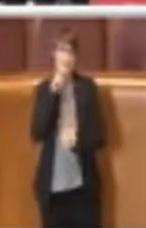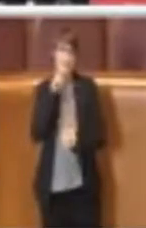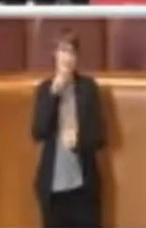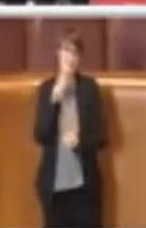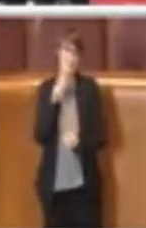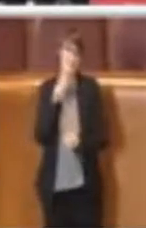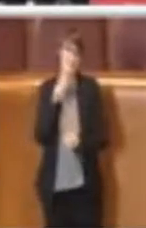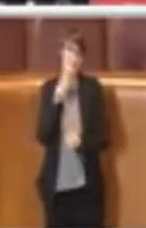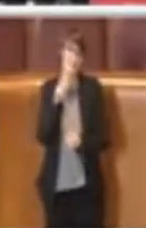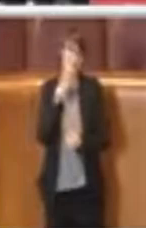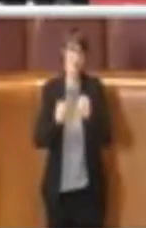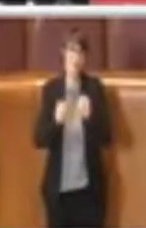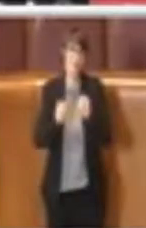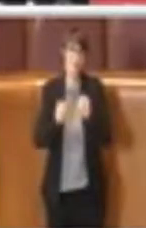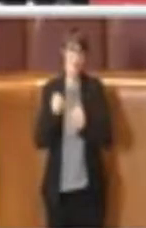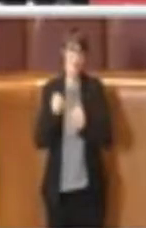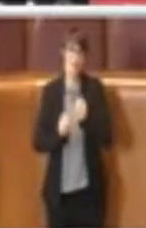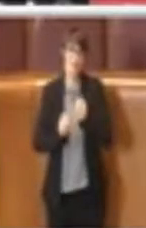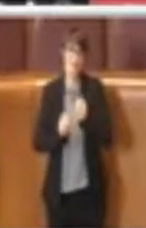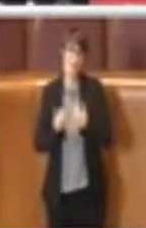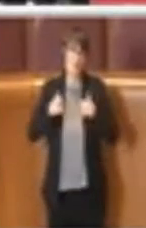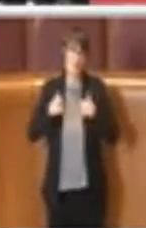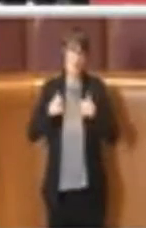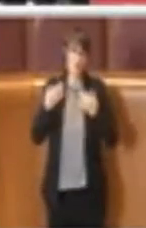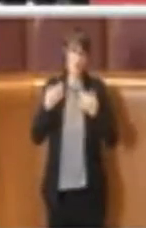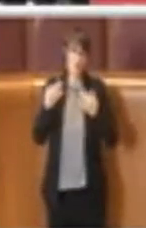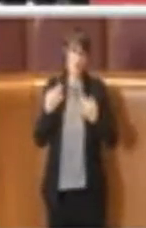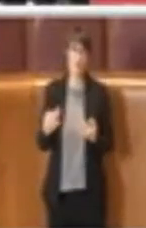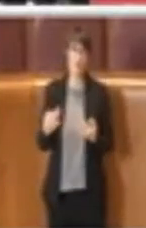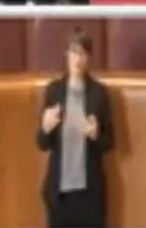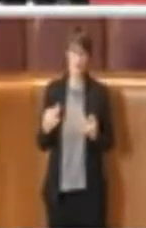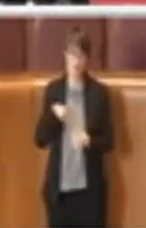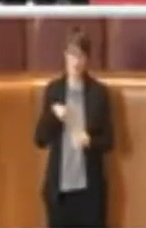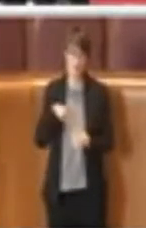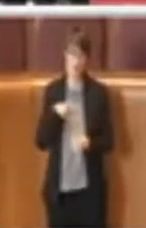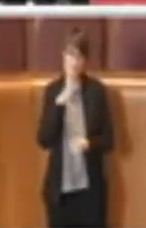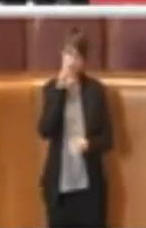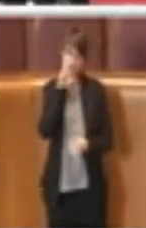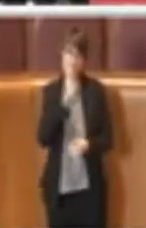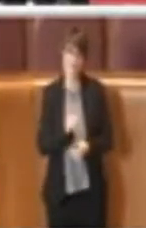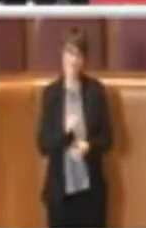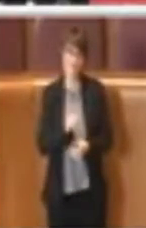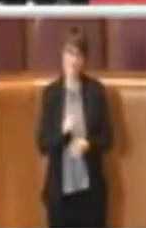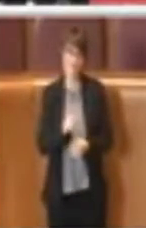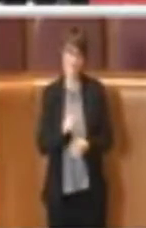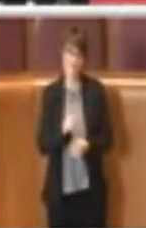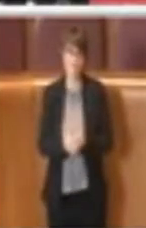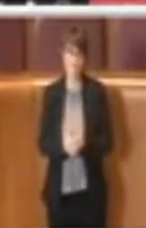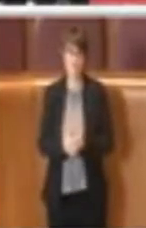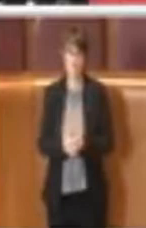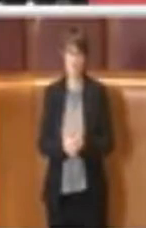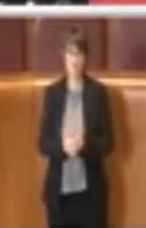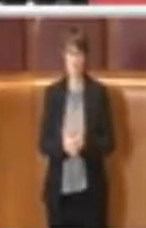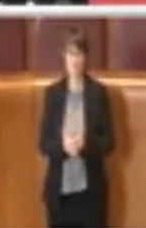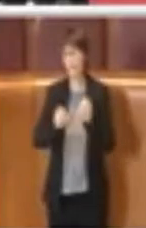una protesta diciamo civile e diciamo nei limiti